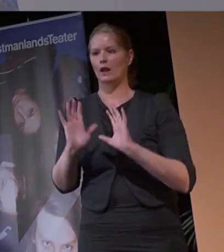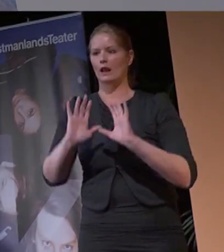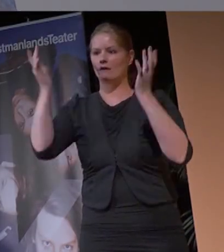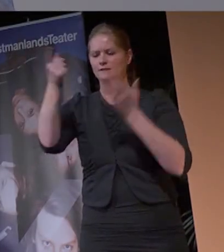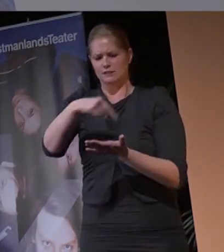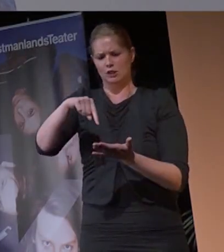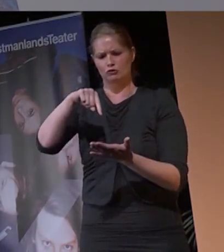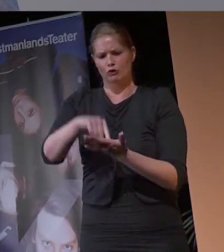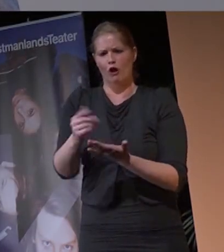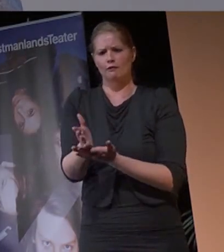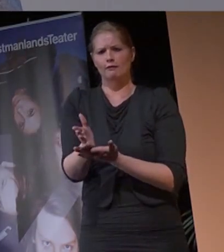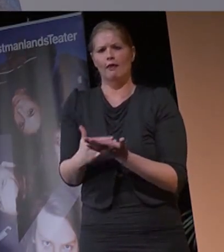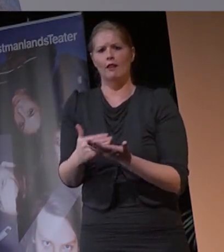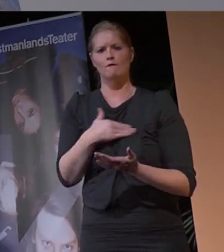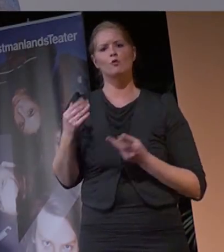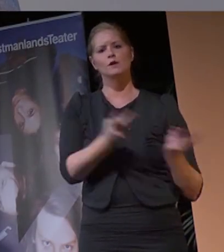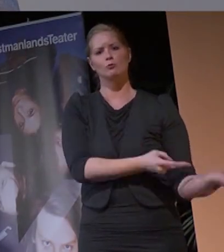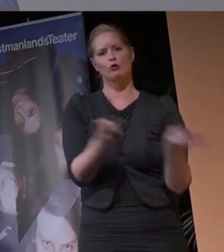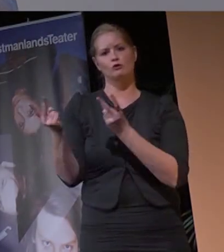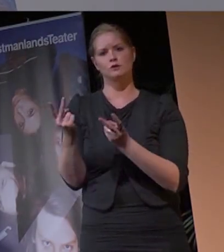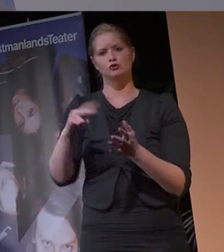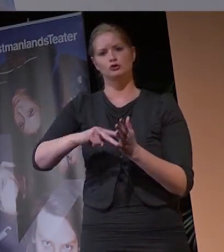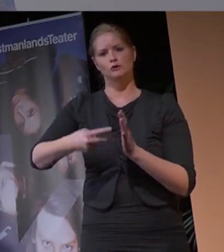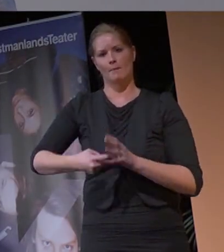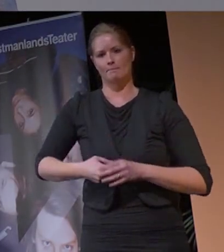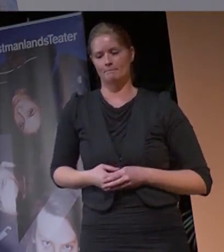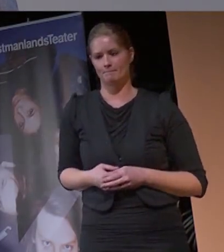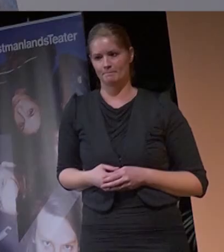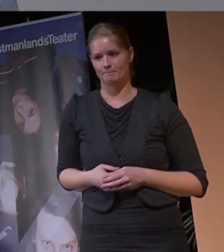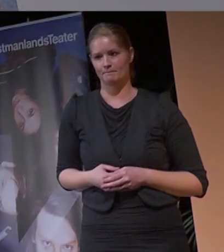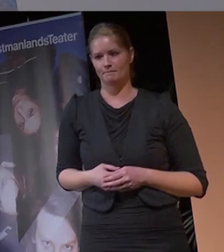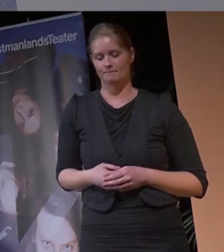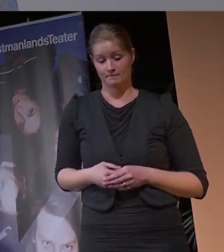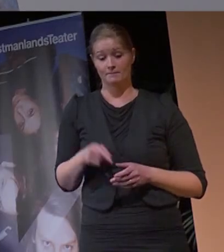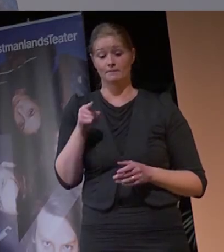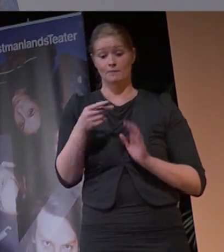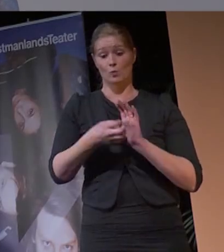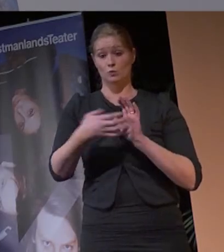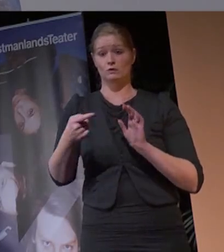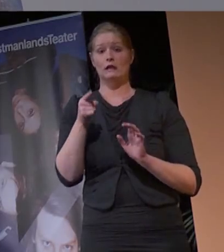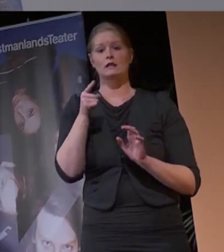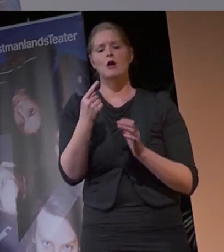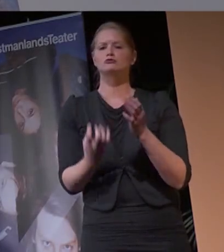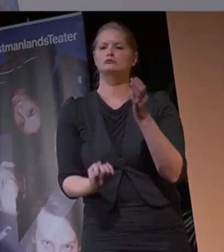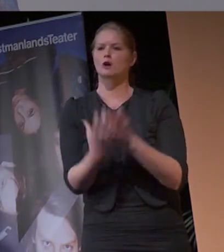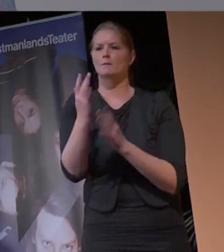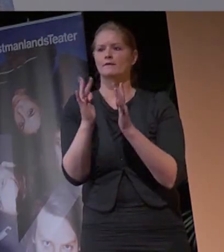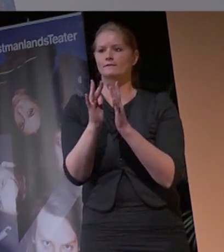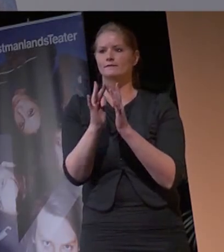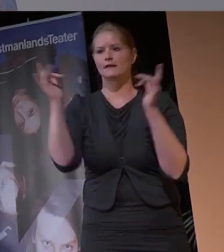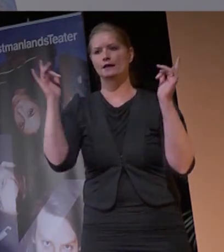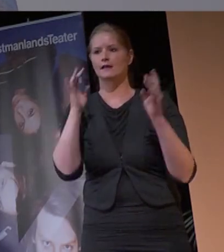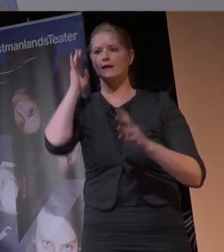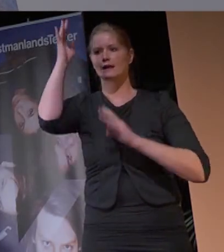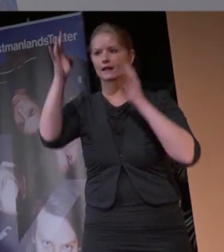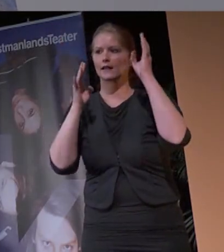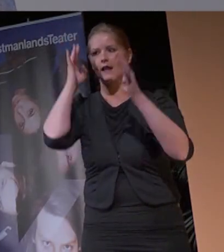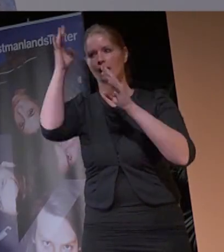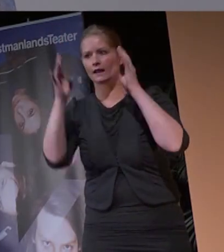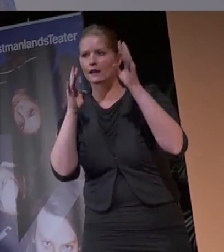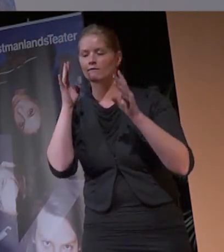del av vårt demokratiska system. Eftersom det skapar en fri och kreativ arena för